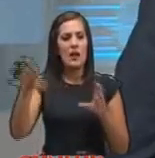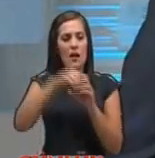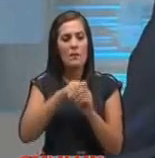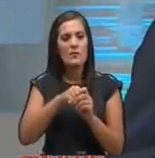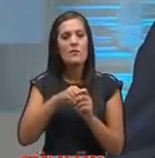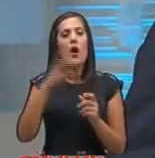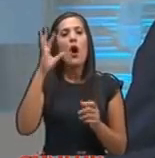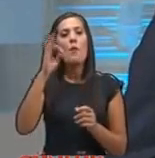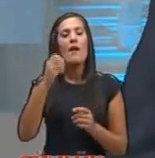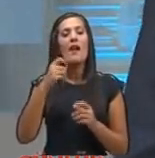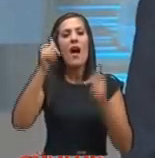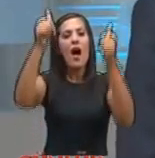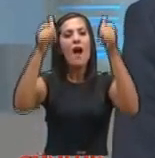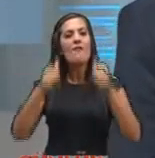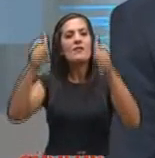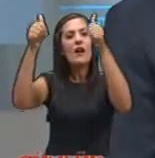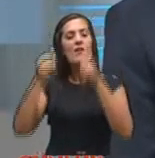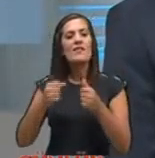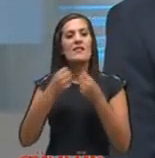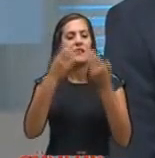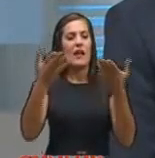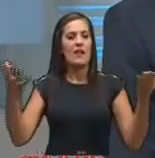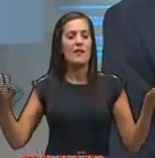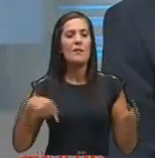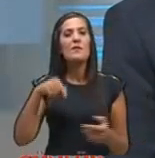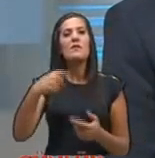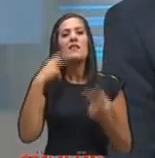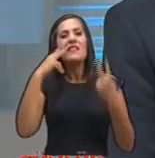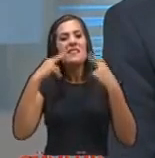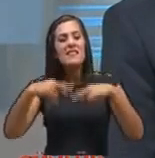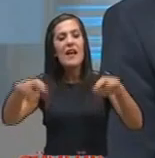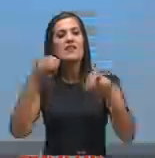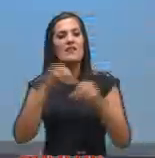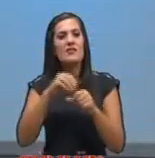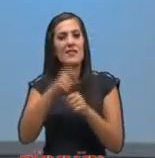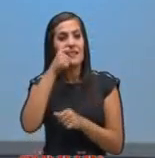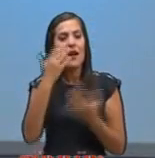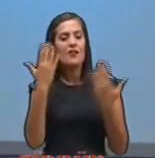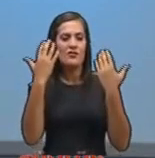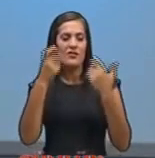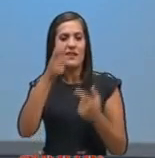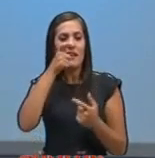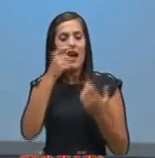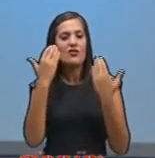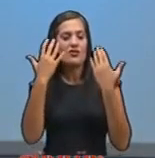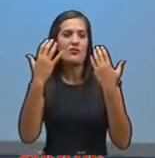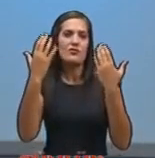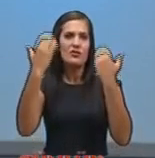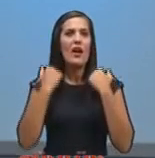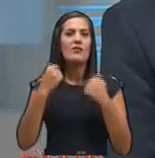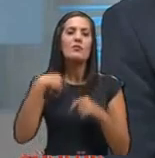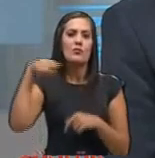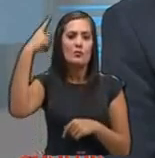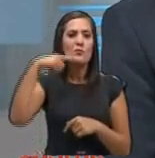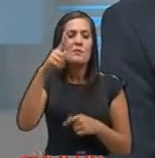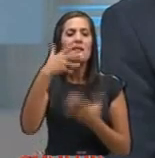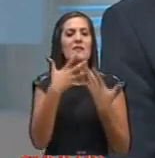opera afişleri sergisi. Aa, harika. Bu çok da seyircimizin, dinleyicimizin ilgisini çekeceğini düşündüğüm bir